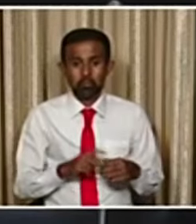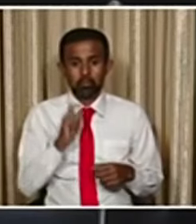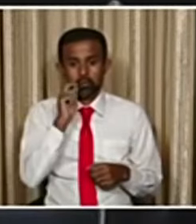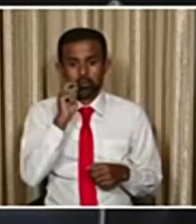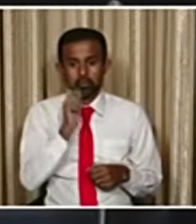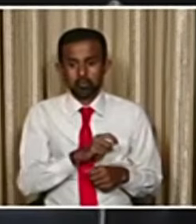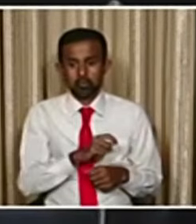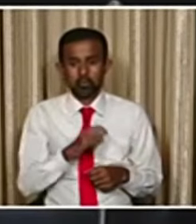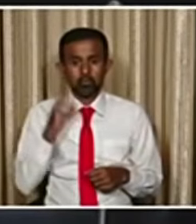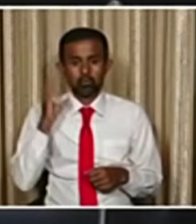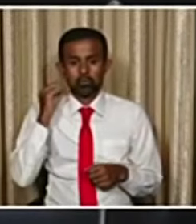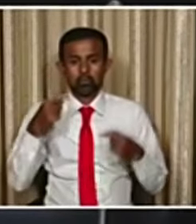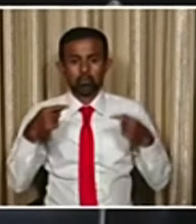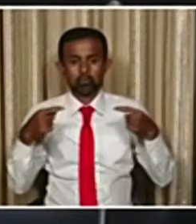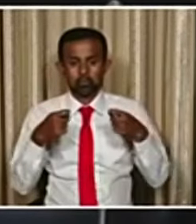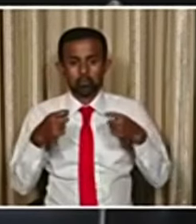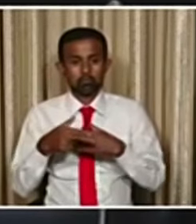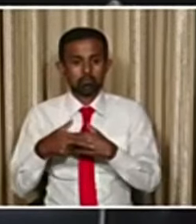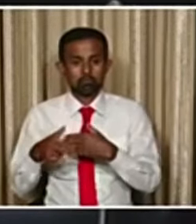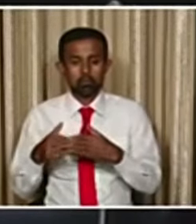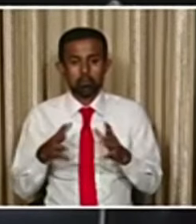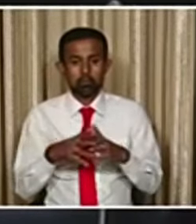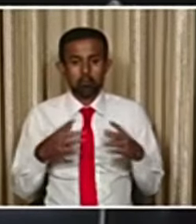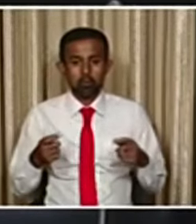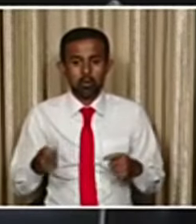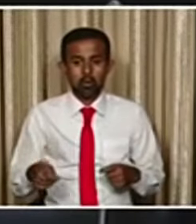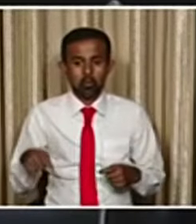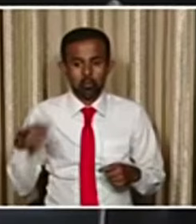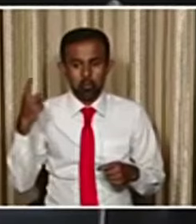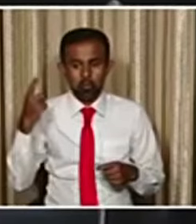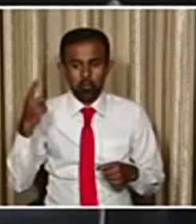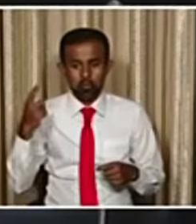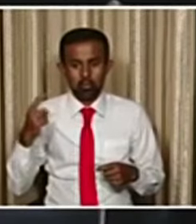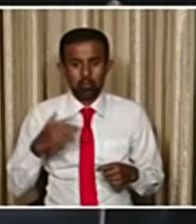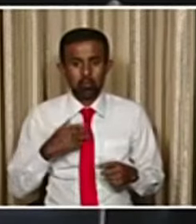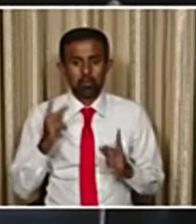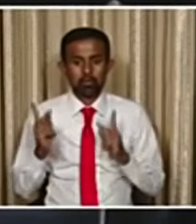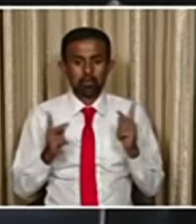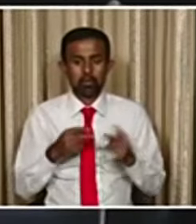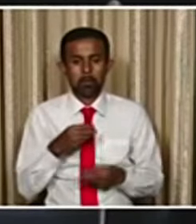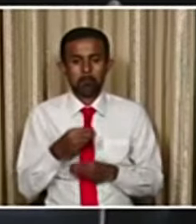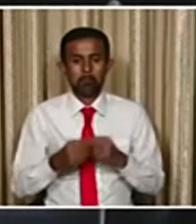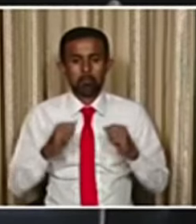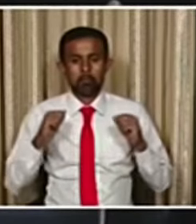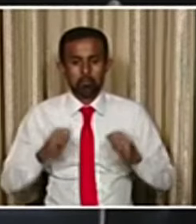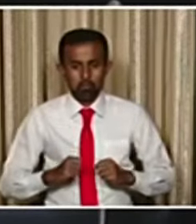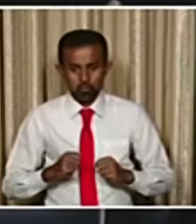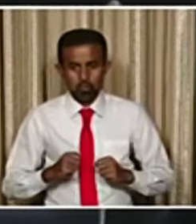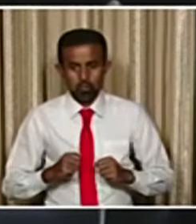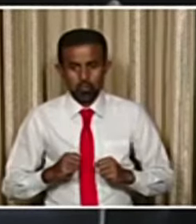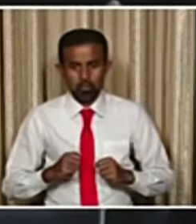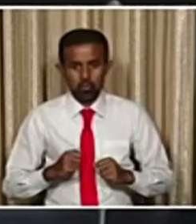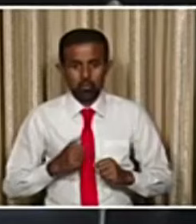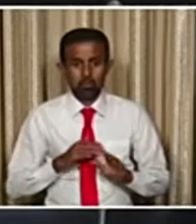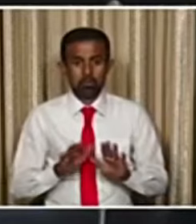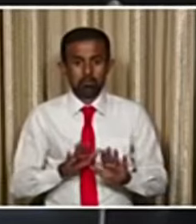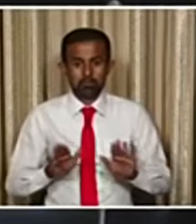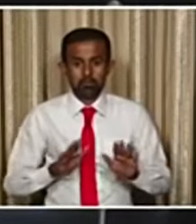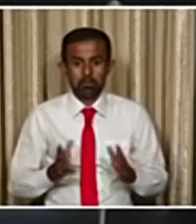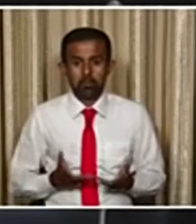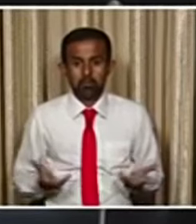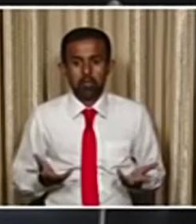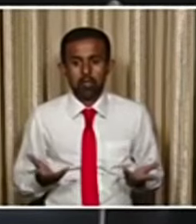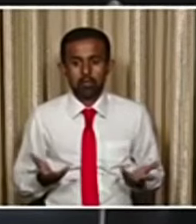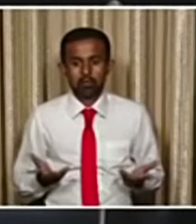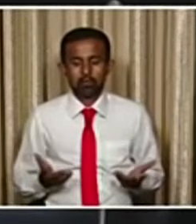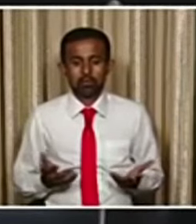යුක්‍රේන රෂ්‍යානු යුද්ධය හේතු කොටගෙන බඩු මිල ඉහළ යනකොට, අපේ සංචාරක ව්‍යාපාරයේ කඩාවැටෙනකොට අපිට මේක පාලනය කරගන්න